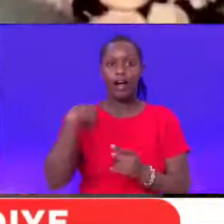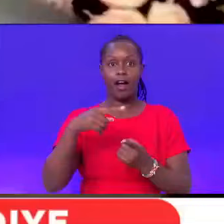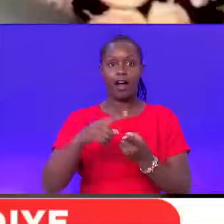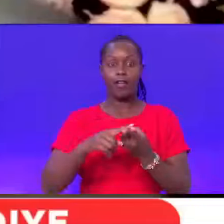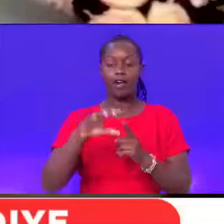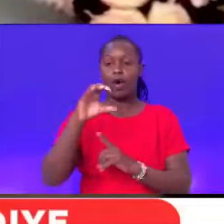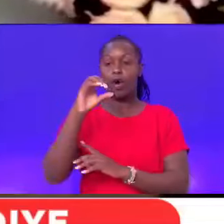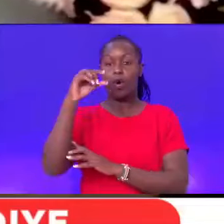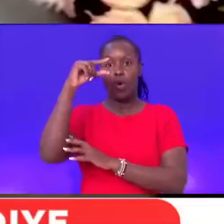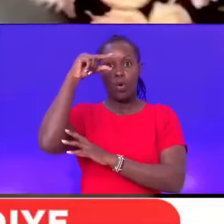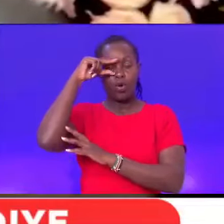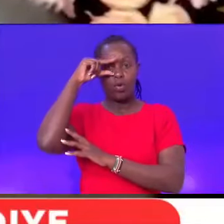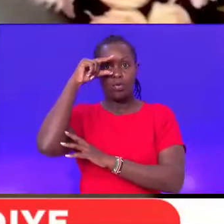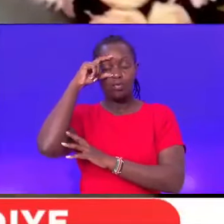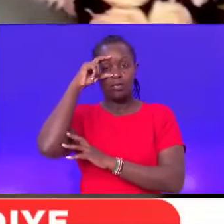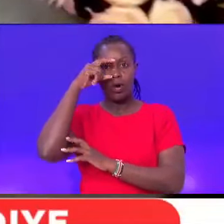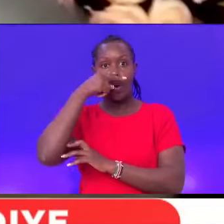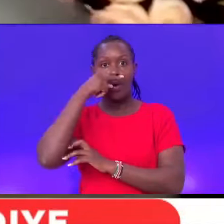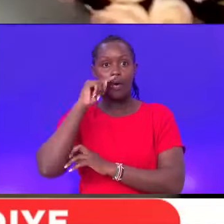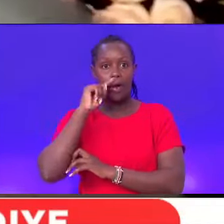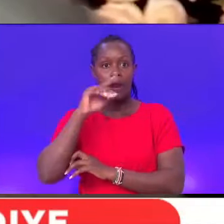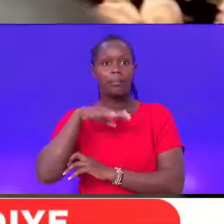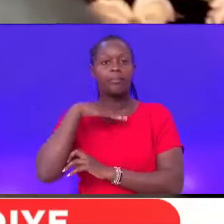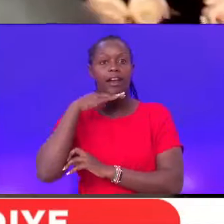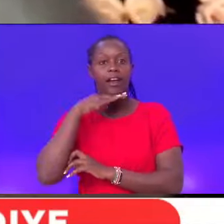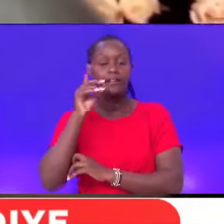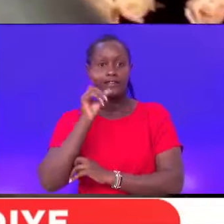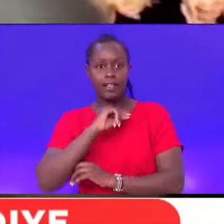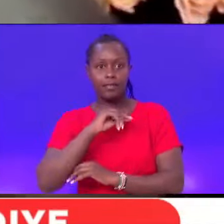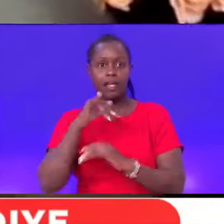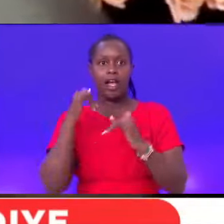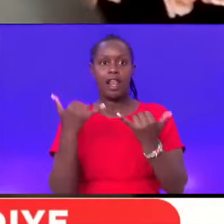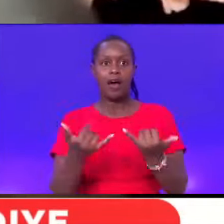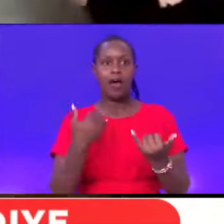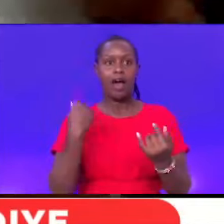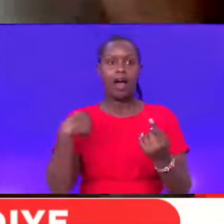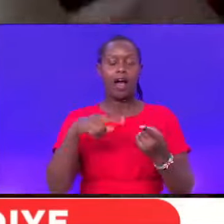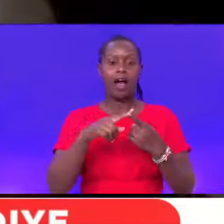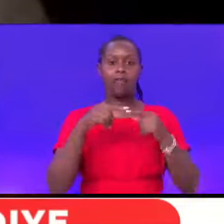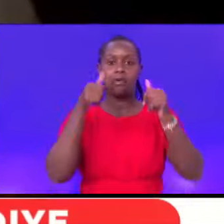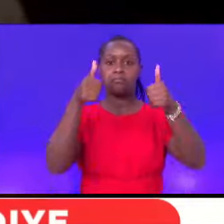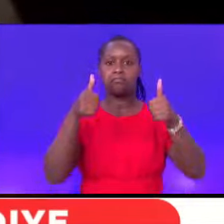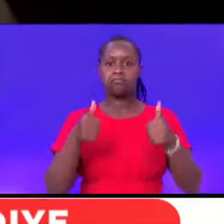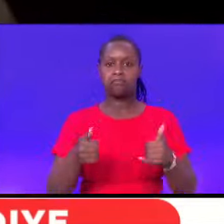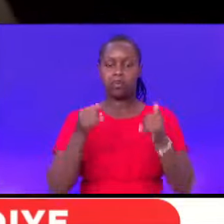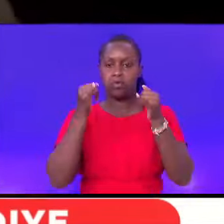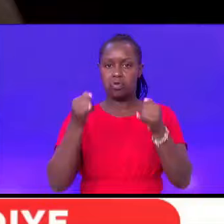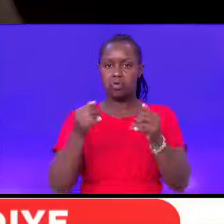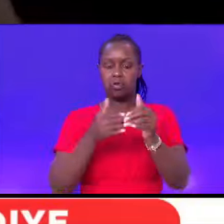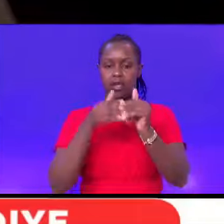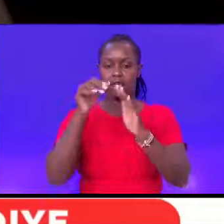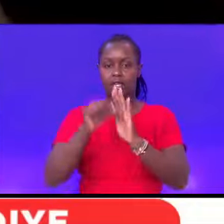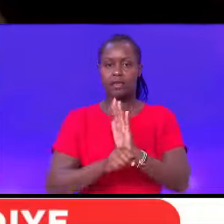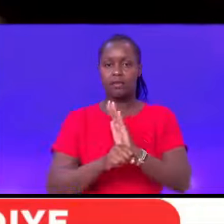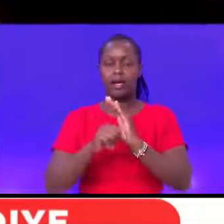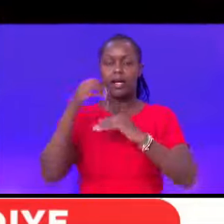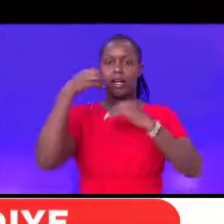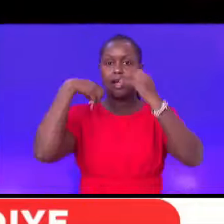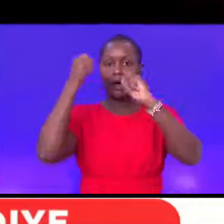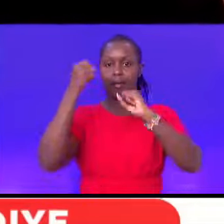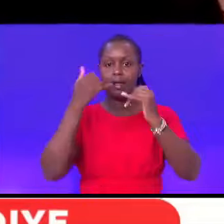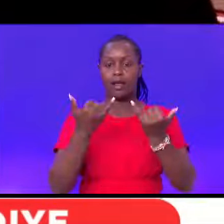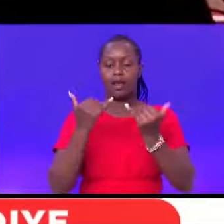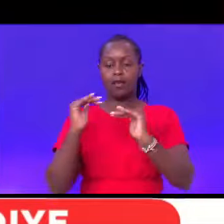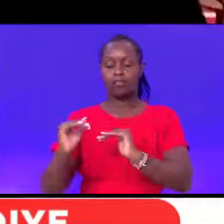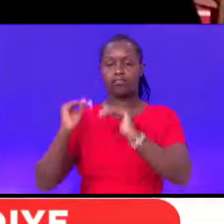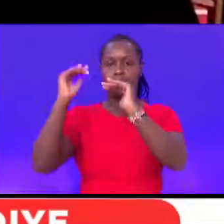Francis Ogola kuaga dunia, hii leo Rais William Ruto amelazimika kuchapisha upya majina ya viongozi katika idara ya jeshi na kuwapandisha vyeo maafisa